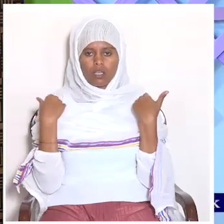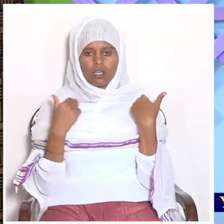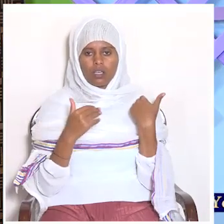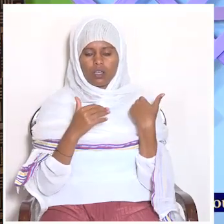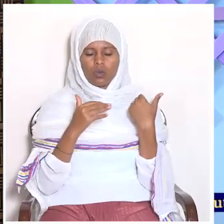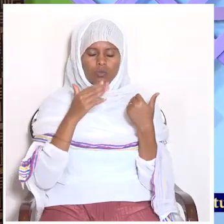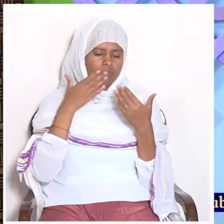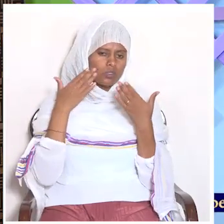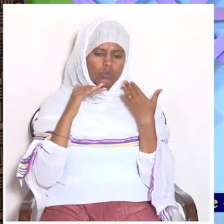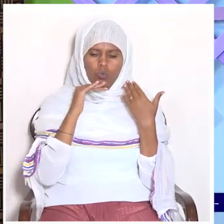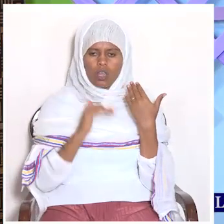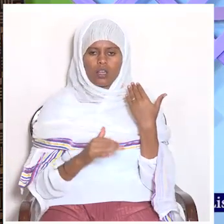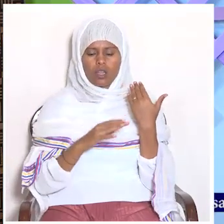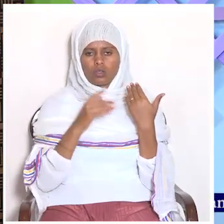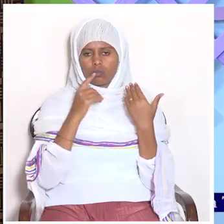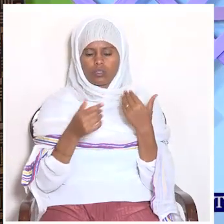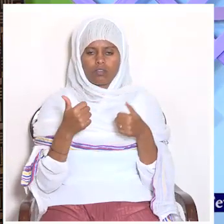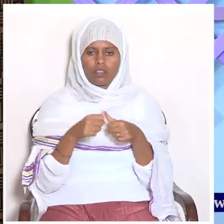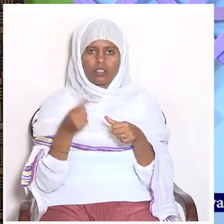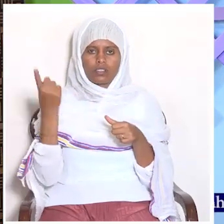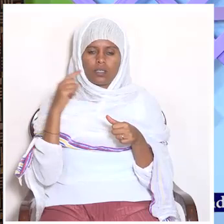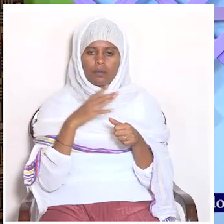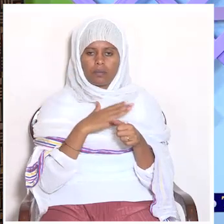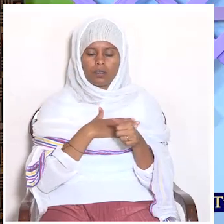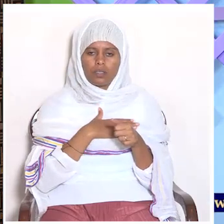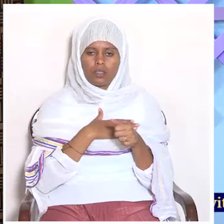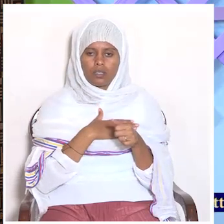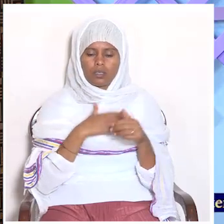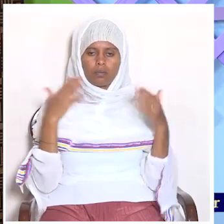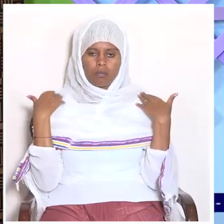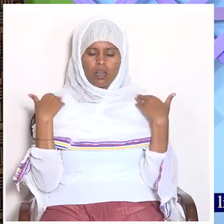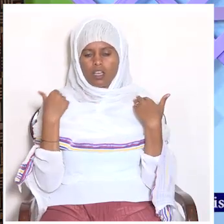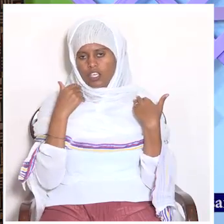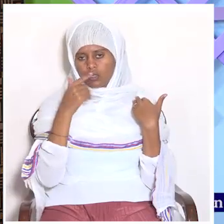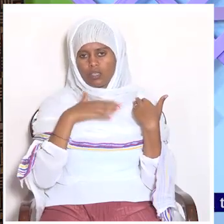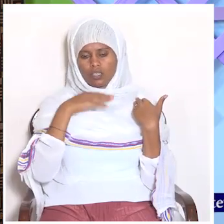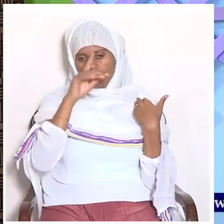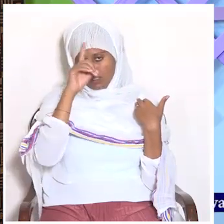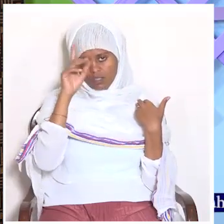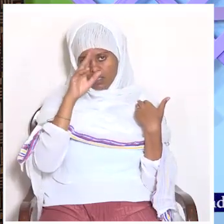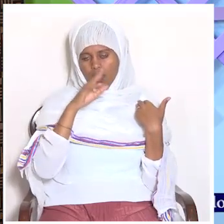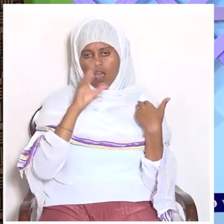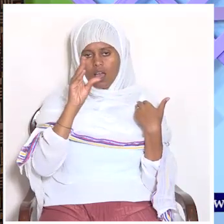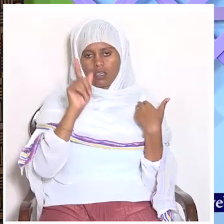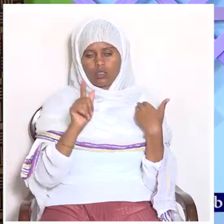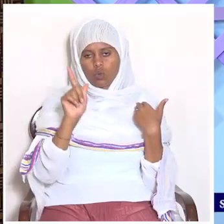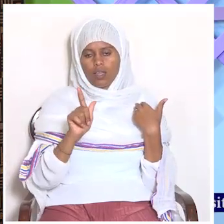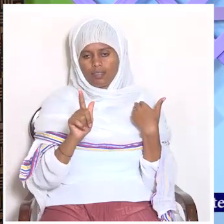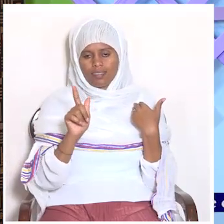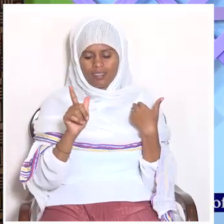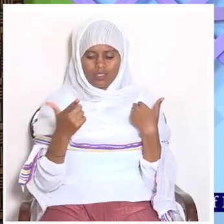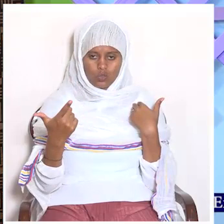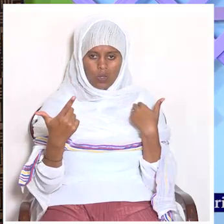መልኣኽ ብሩህ ውላድ ኣላትኩም ኢሉ ብፍቓድ ኣምላኽ ብብስራት መልኣኽ እኖ ኣዴና ሃና